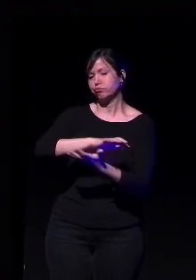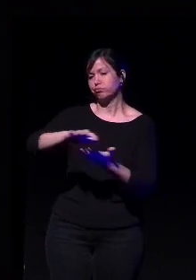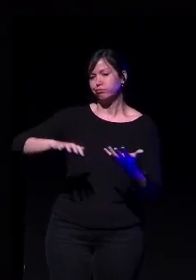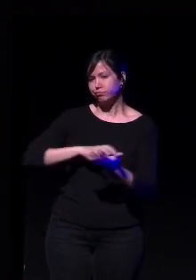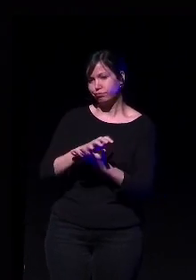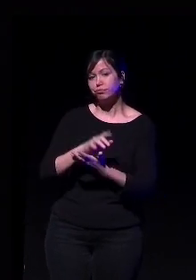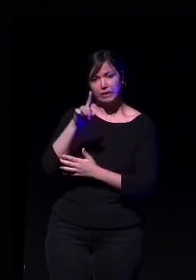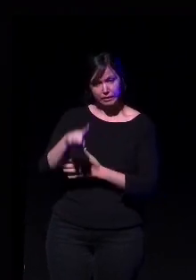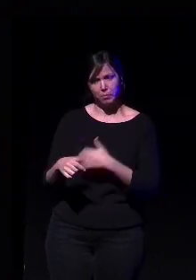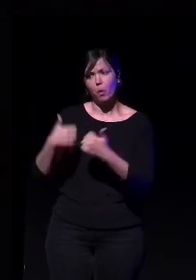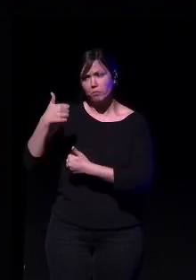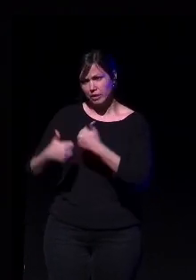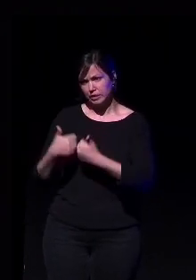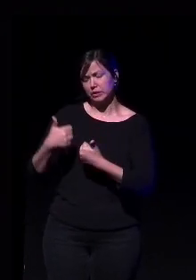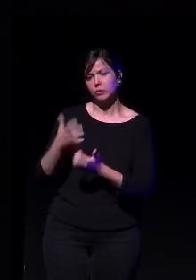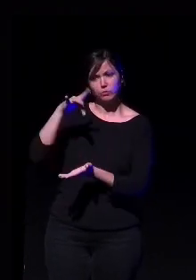molt més competitiu.